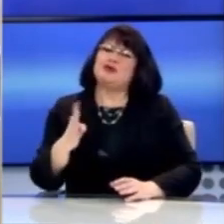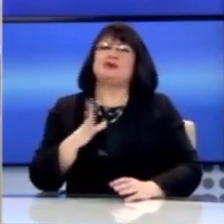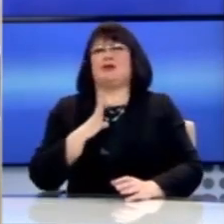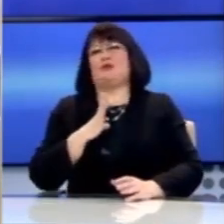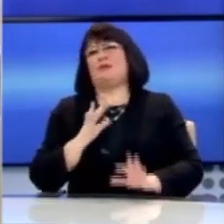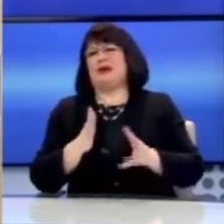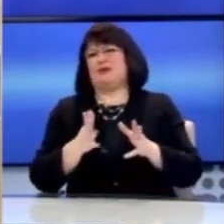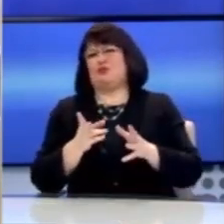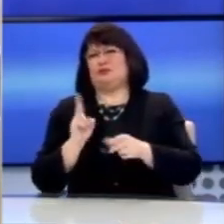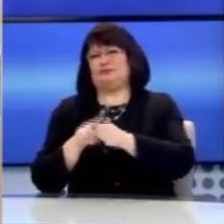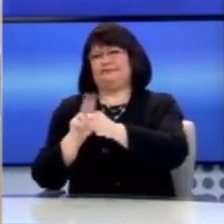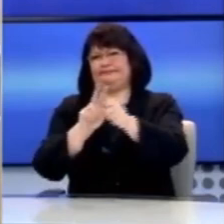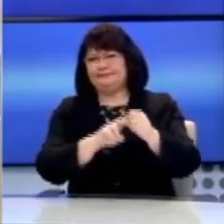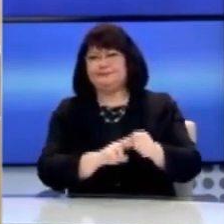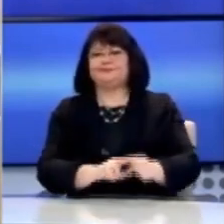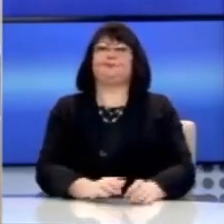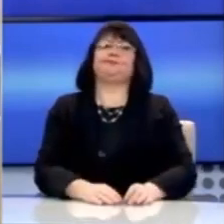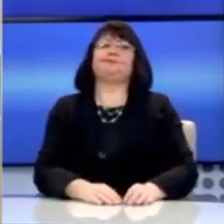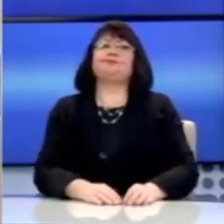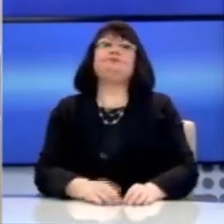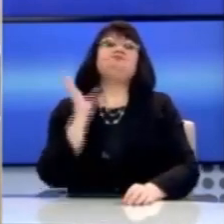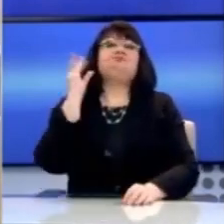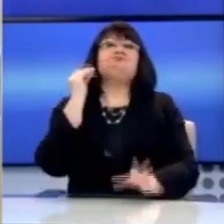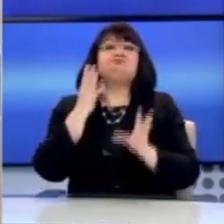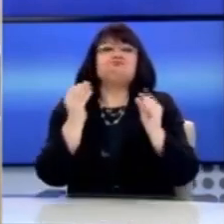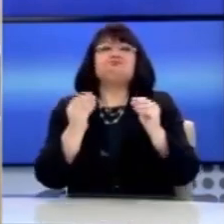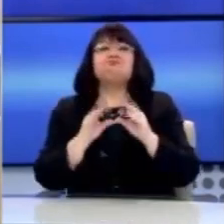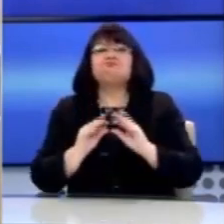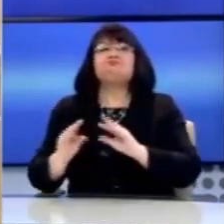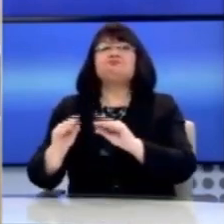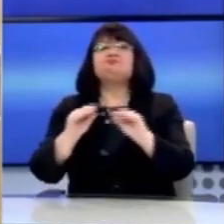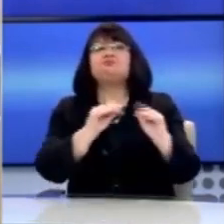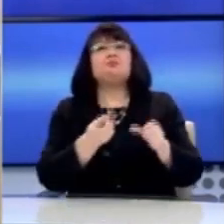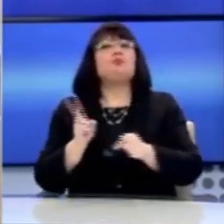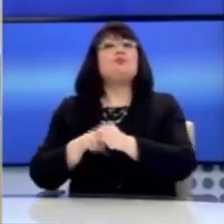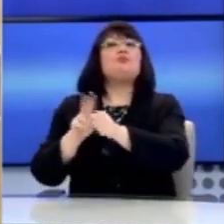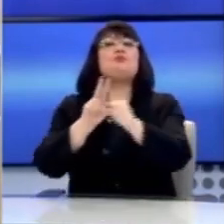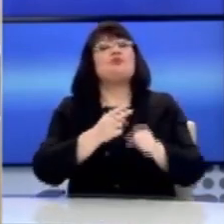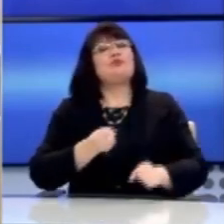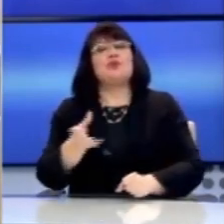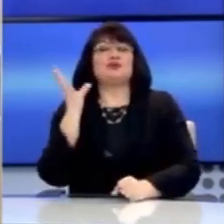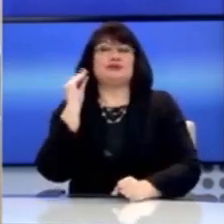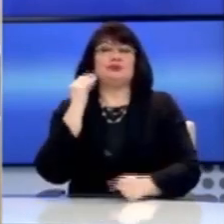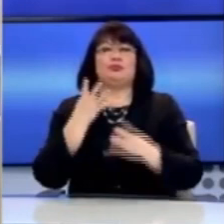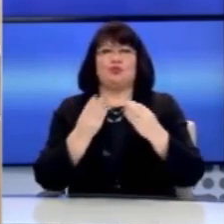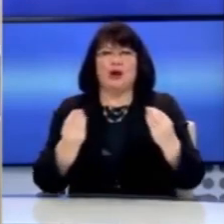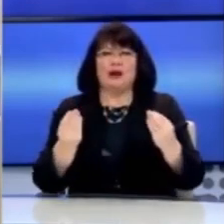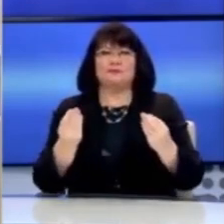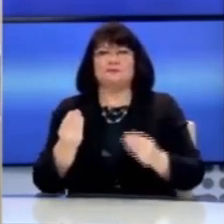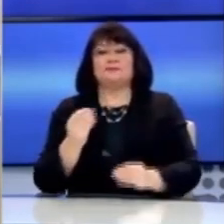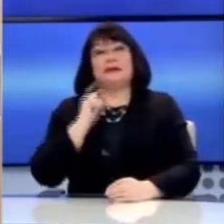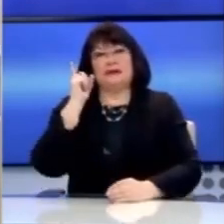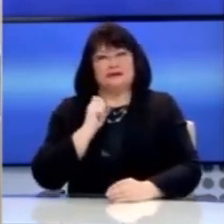στατιστική. Απλά επειδή έχουμε ακούσει πολλά και για τον αριθμό των θανάτων στη χώρα μας, ας